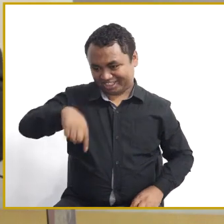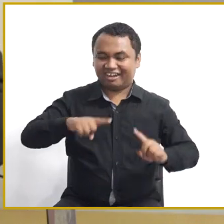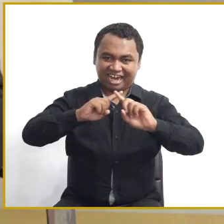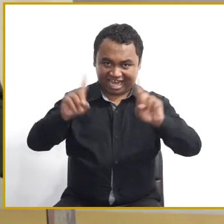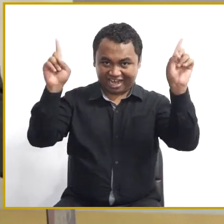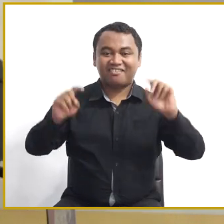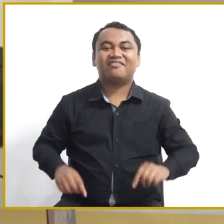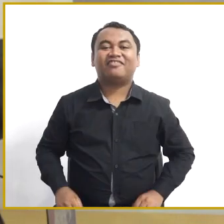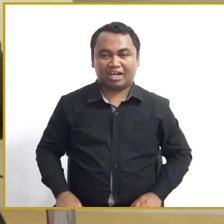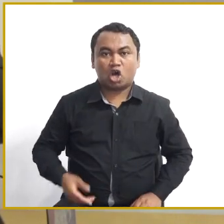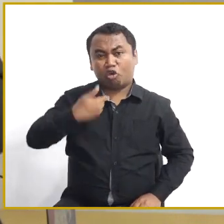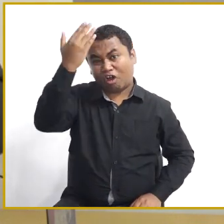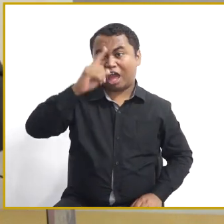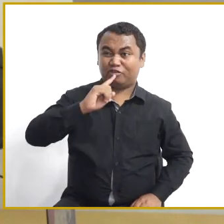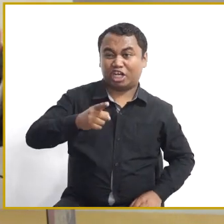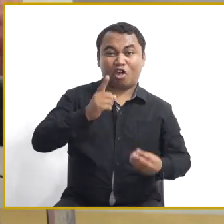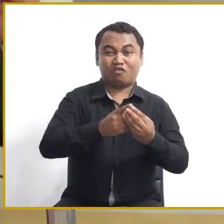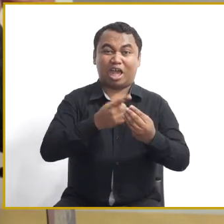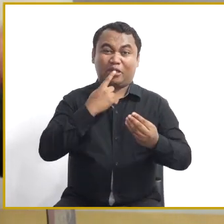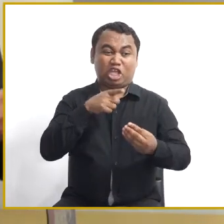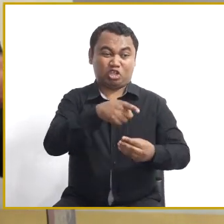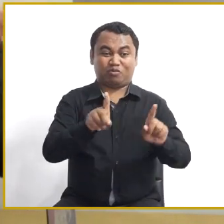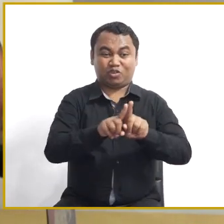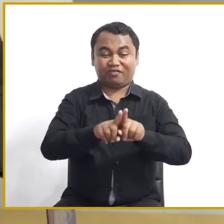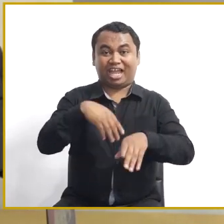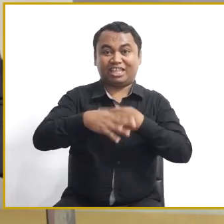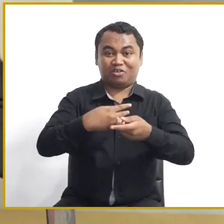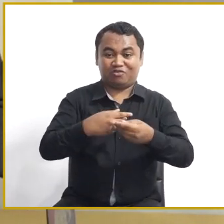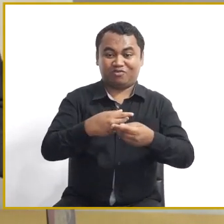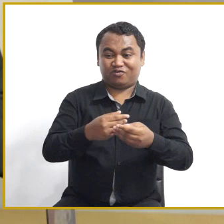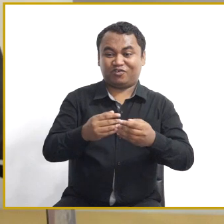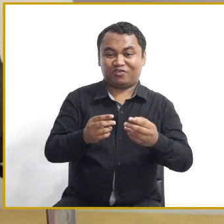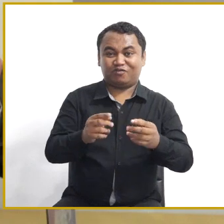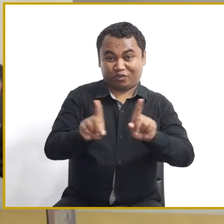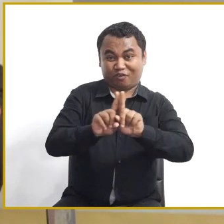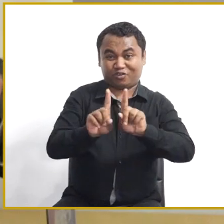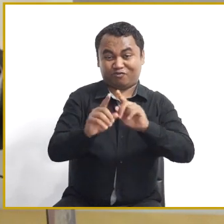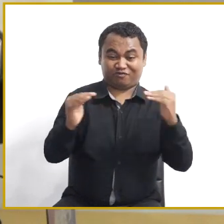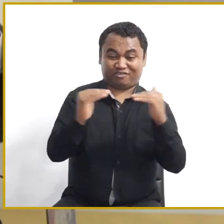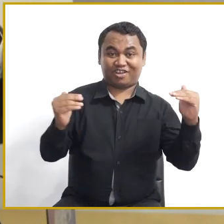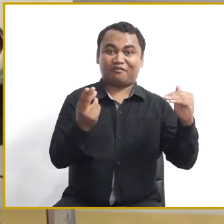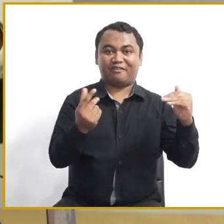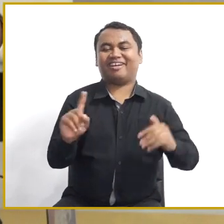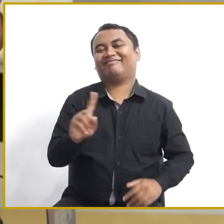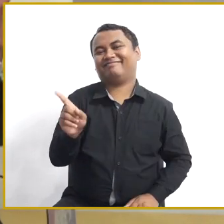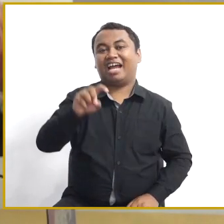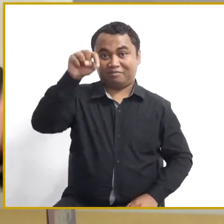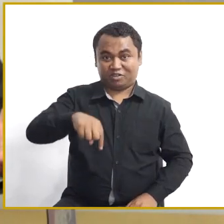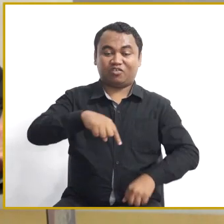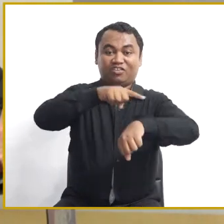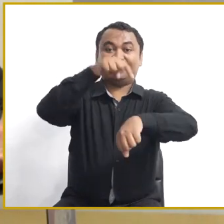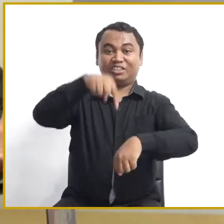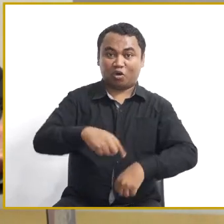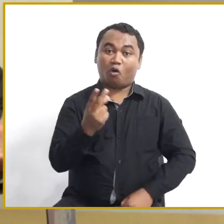lazain'ny olona hoe volamena no hamaritana ny vola. Amintsika miteny zao dia elektronika daholo ny